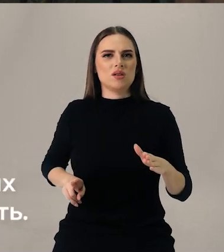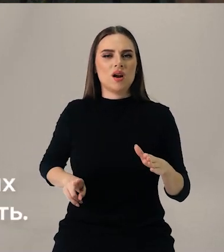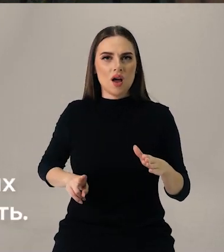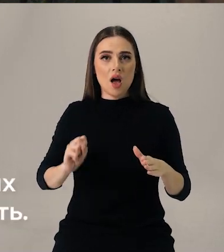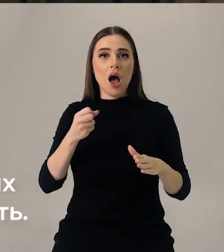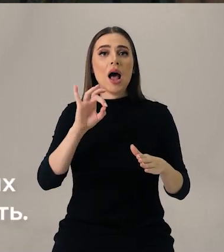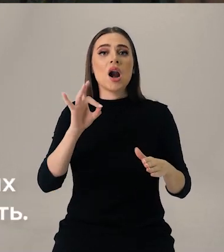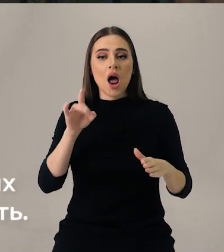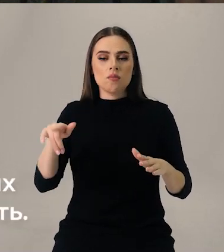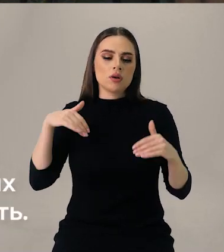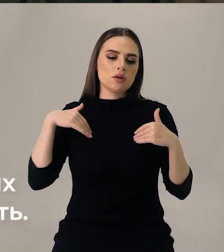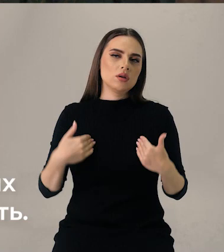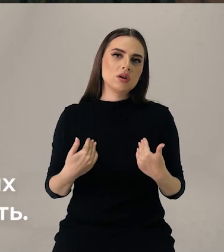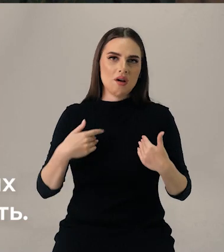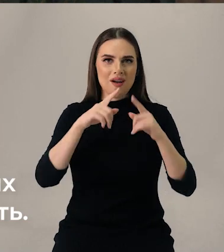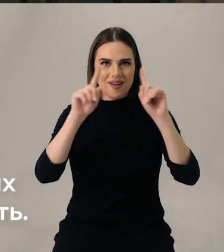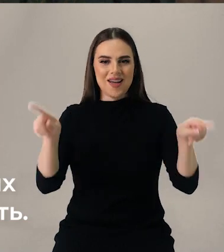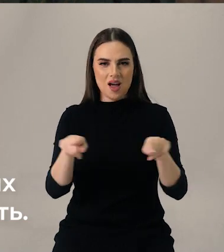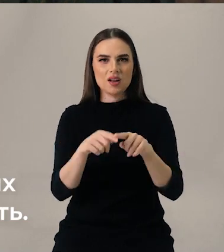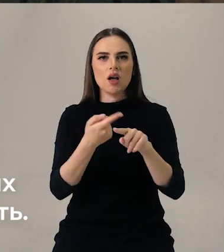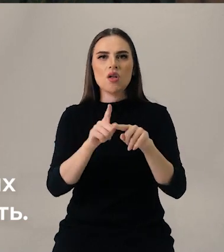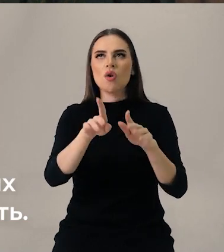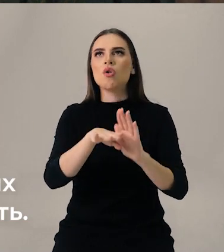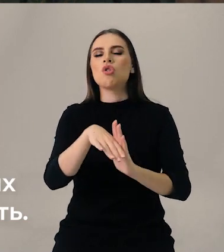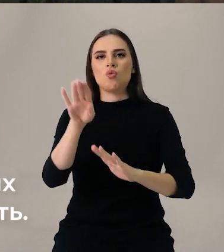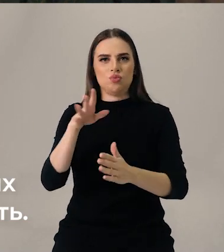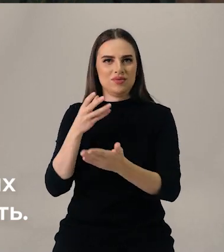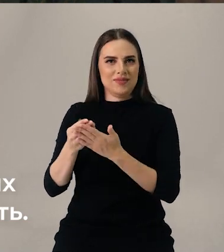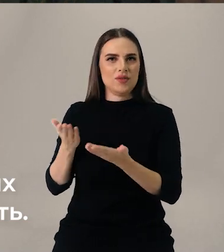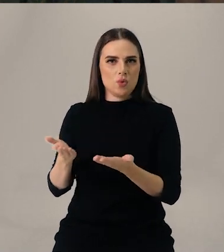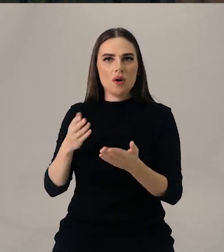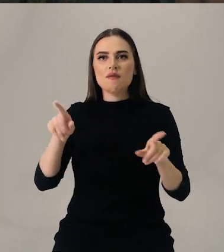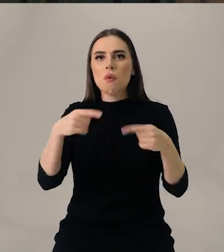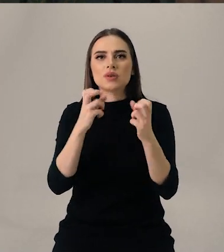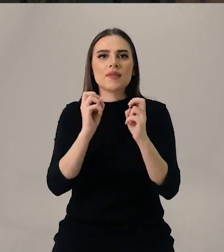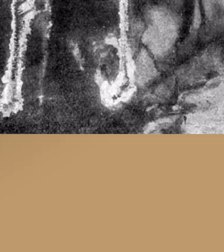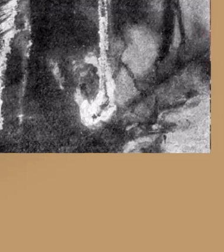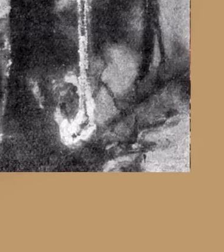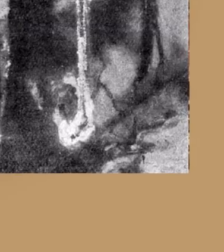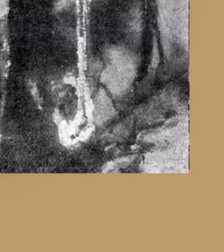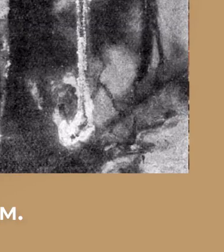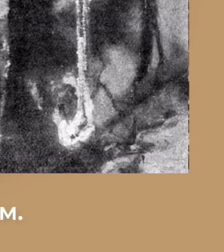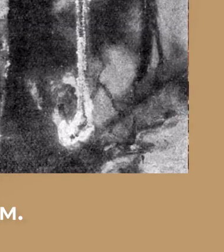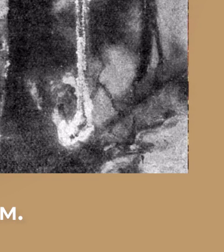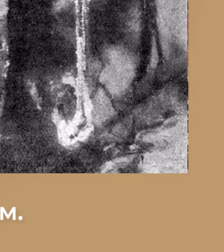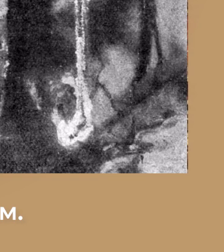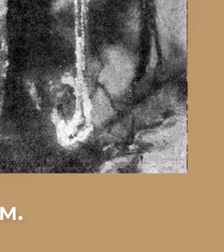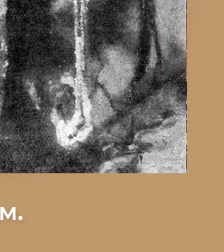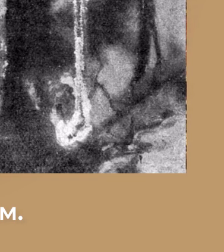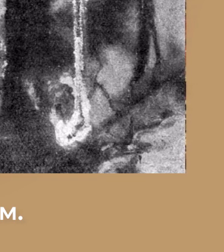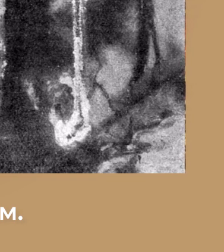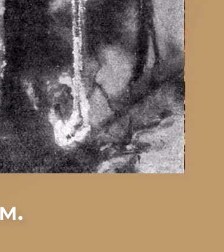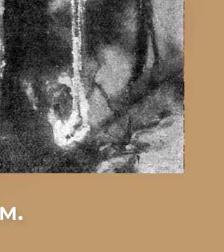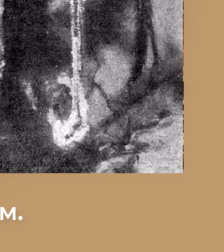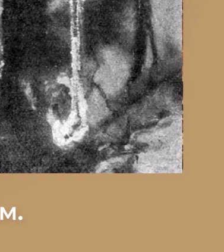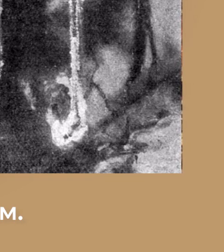Ивана Грозного одной из лучших своих картин и не представлял, как ее теперь восстановить. Но все получилось. Реанимировать холст